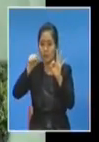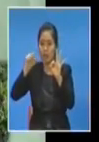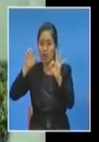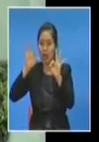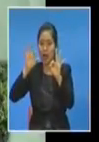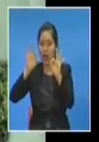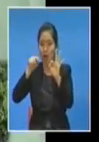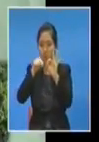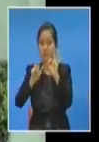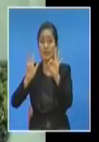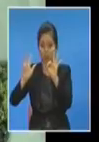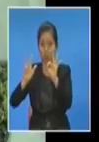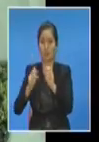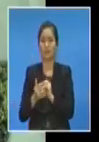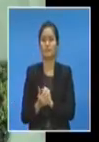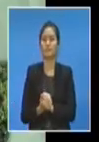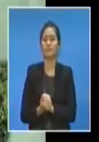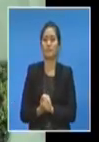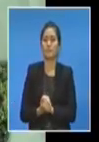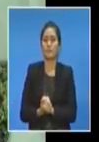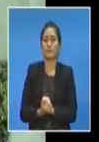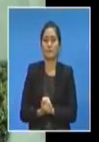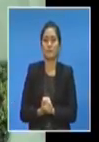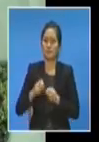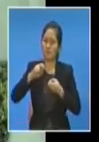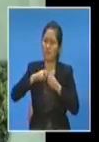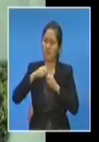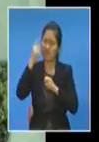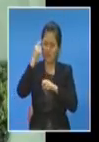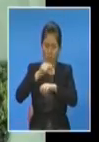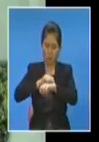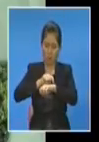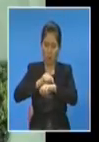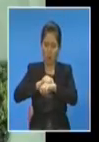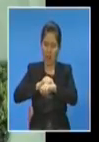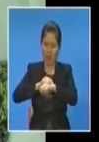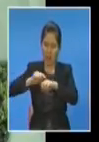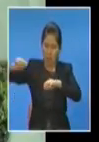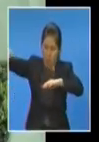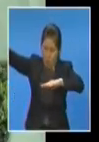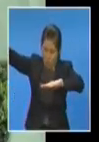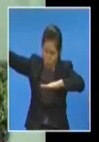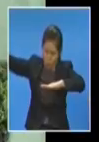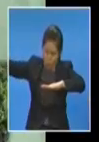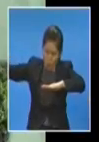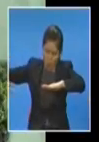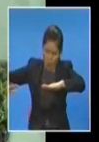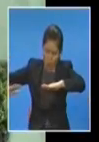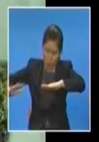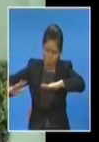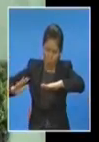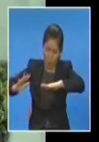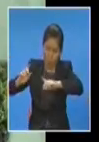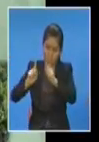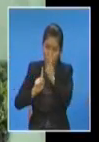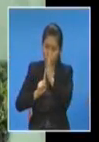อร์มันใช้เวลาเดินทางคลื่นยักษ์สูงประมาณ30เมต